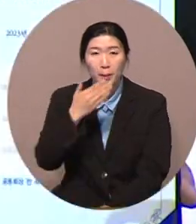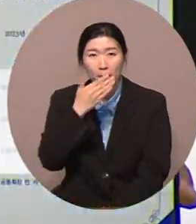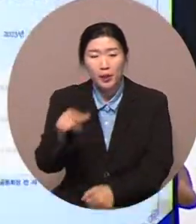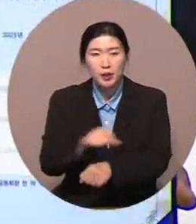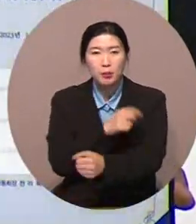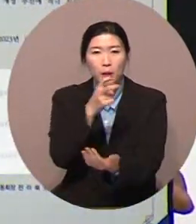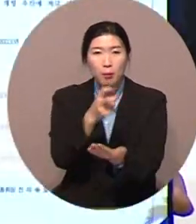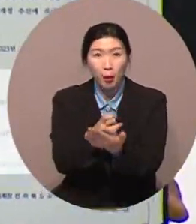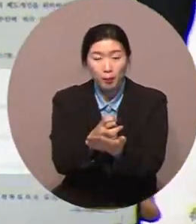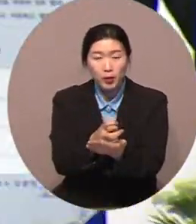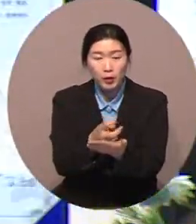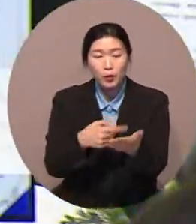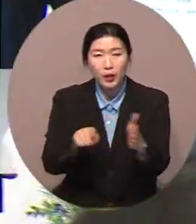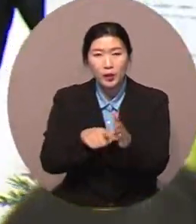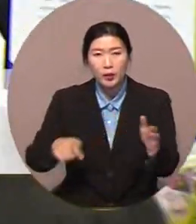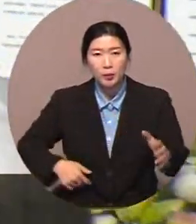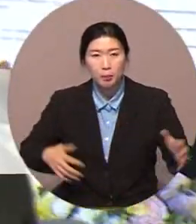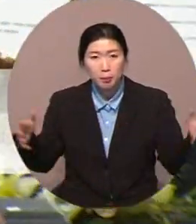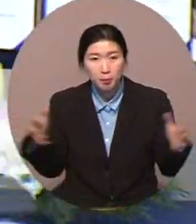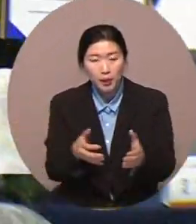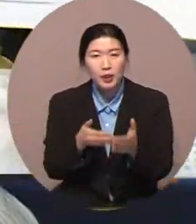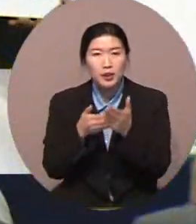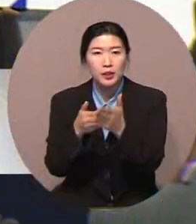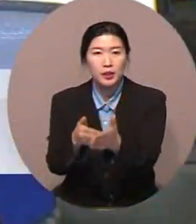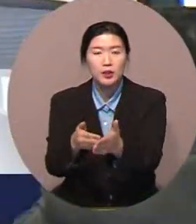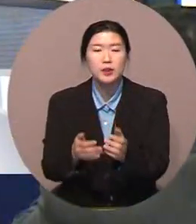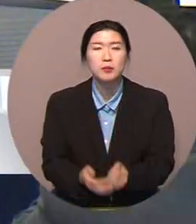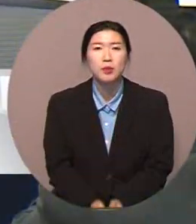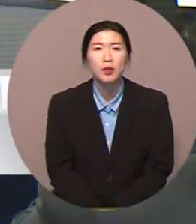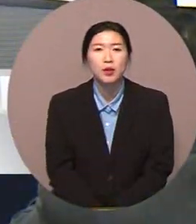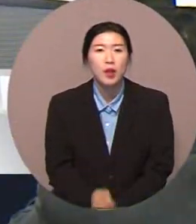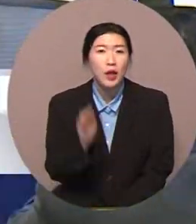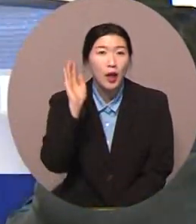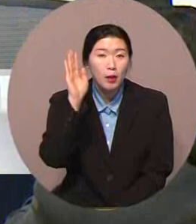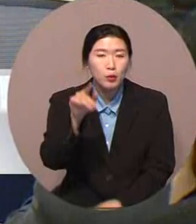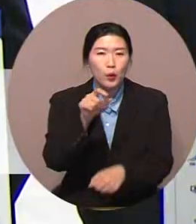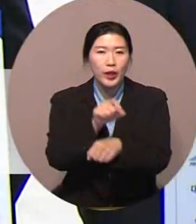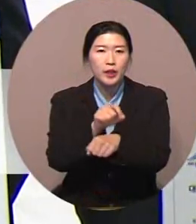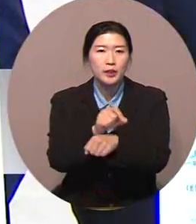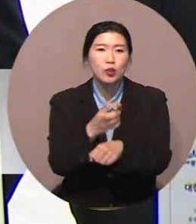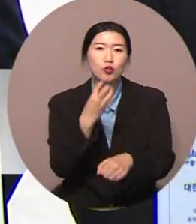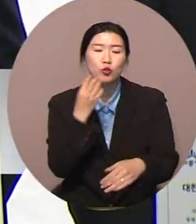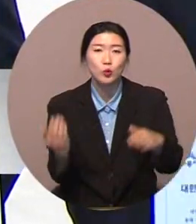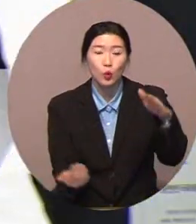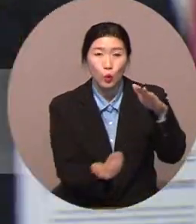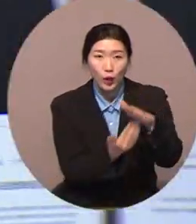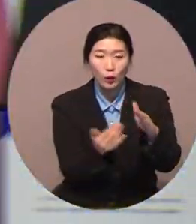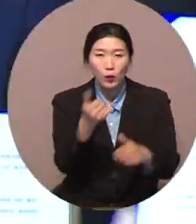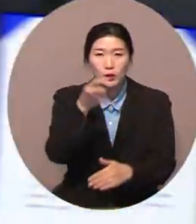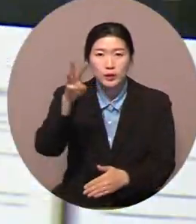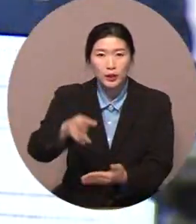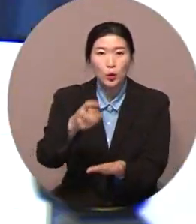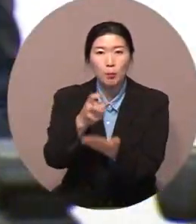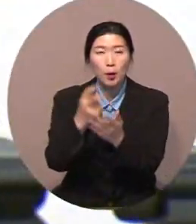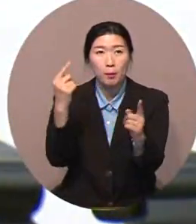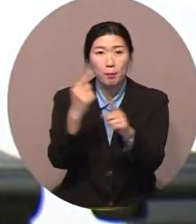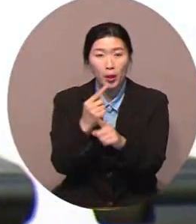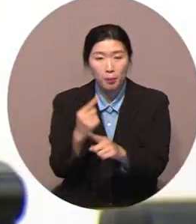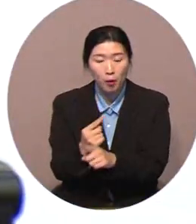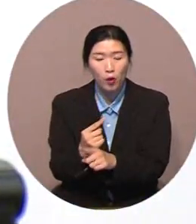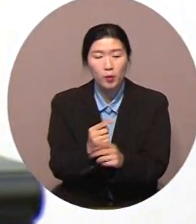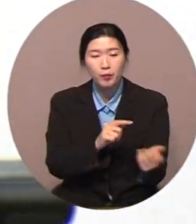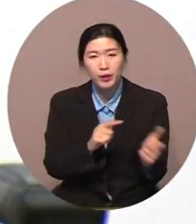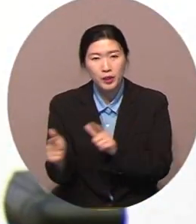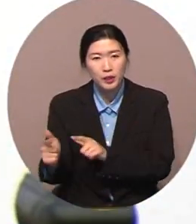공동 대응 등과 관련한 공동 결의문을 채택했으며 앞으로 행정 수도 완성과 세종시법 전부 개정 지방